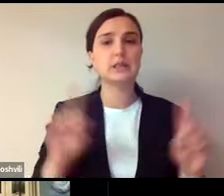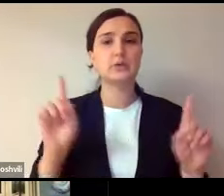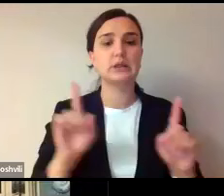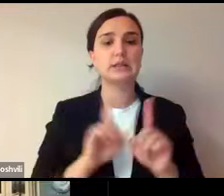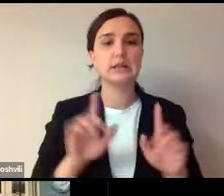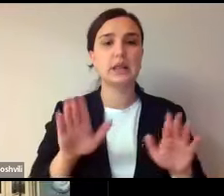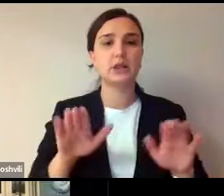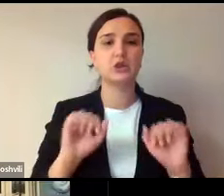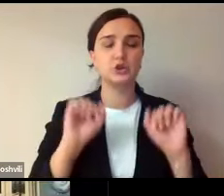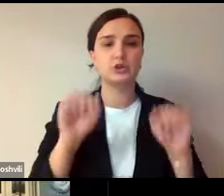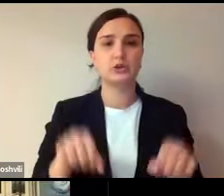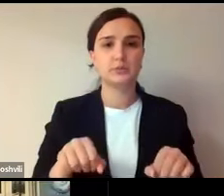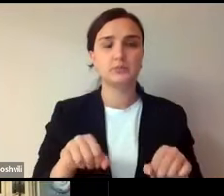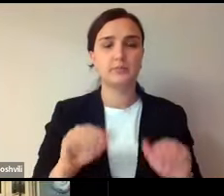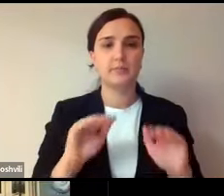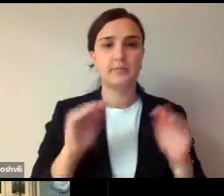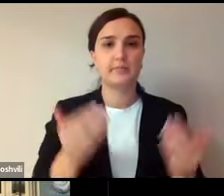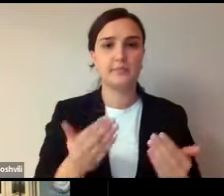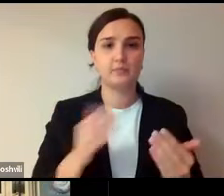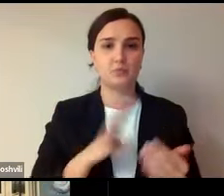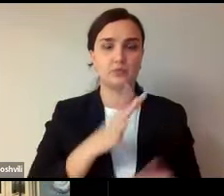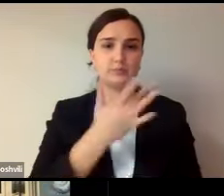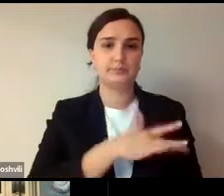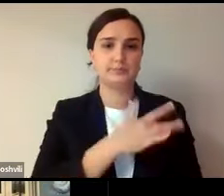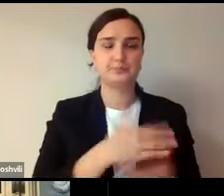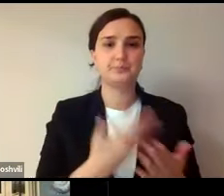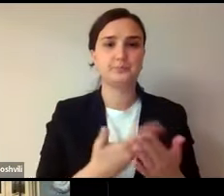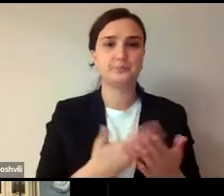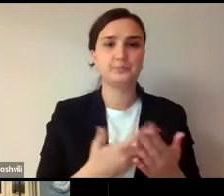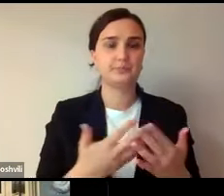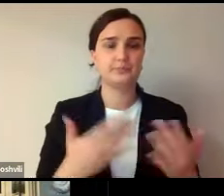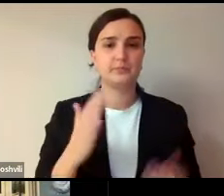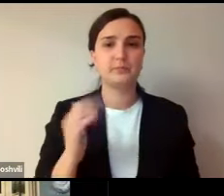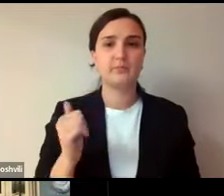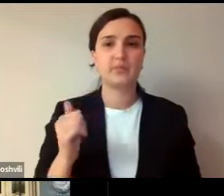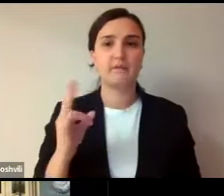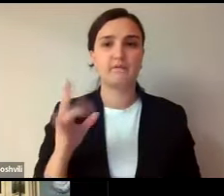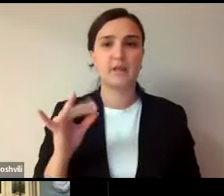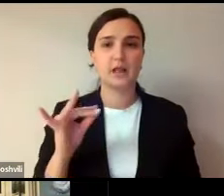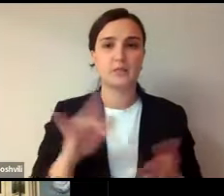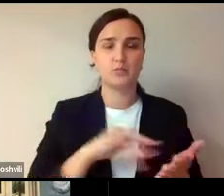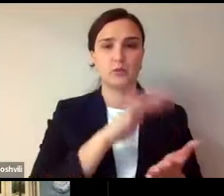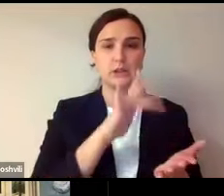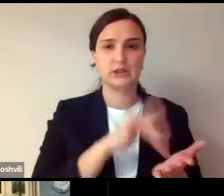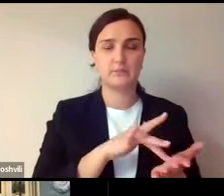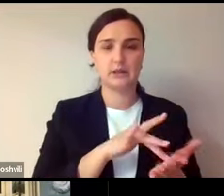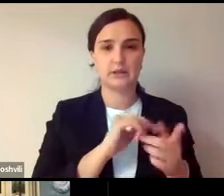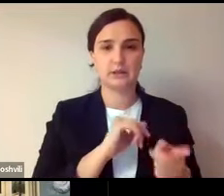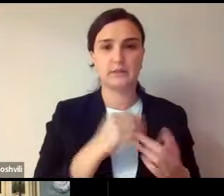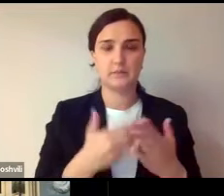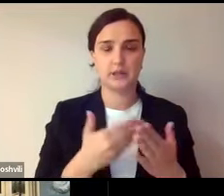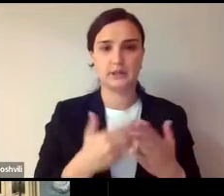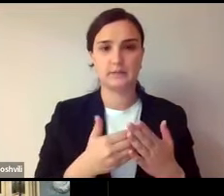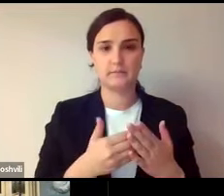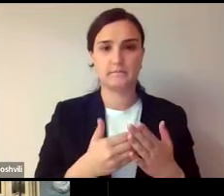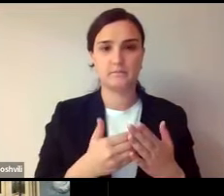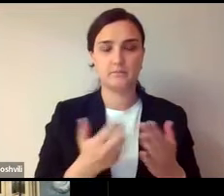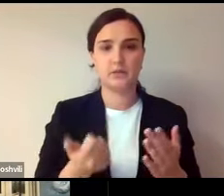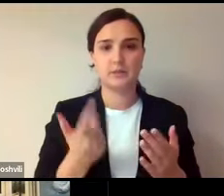სადაც შეიძლება ნაკლებად იყოს სერვისები. აი, მაგალითად არის ვანის მუნიციპალიტეტი პირობითად. რამდენადაც